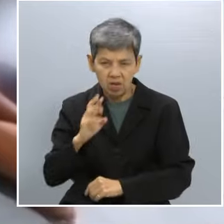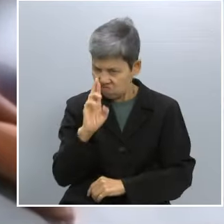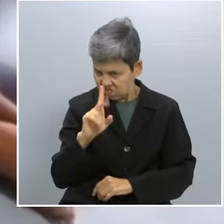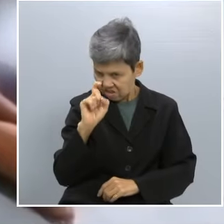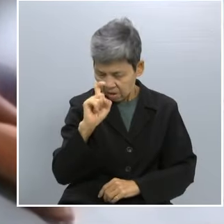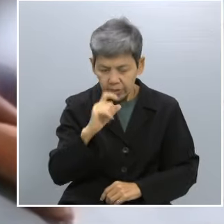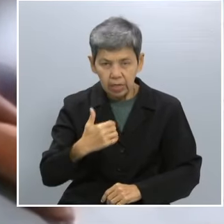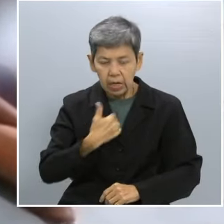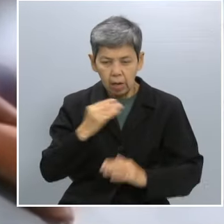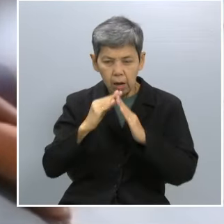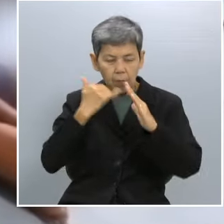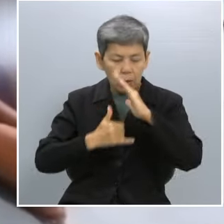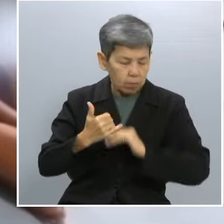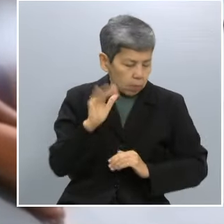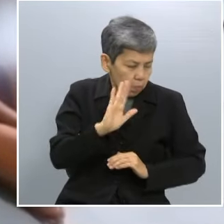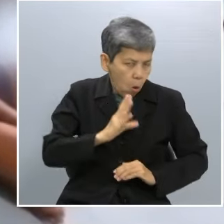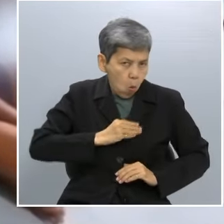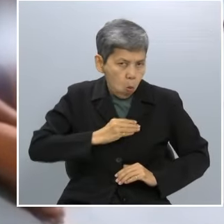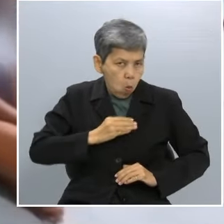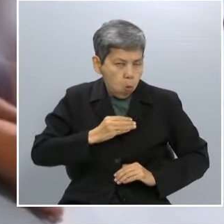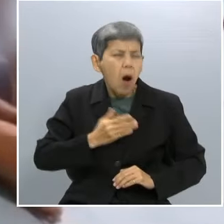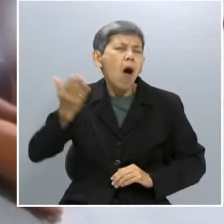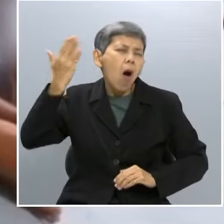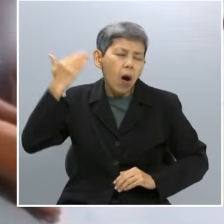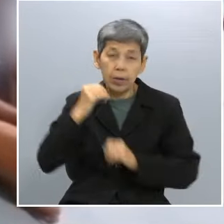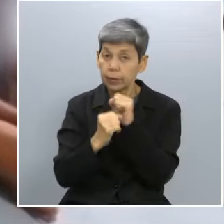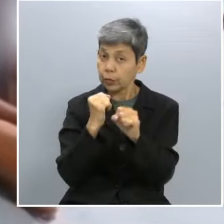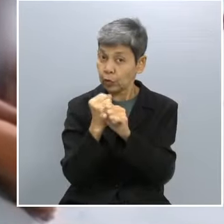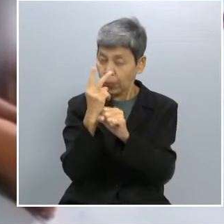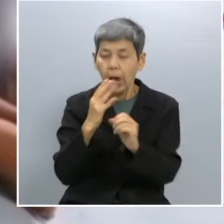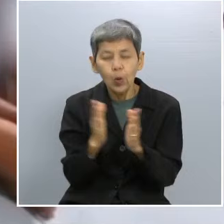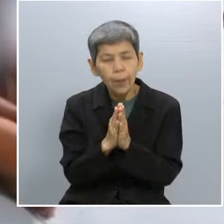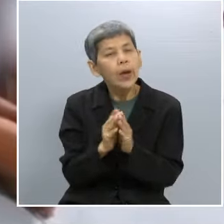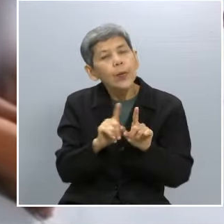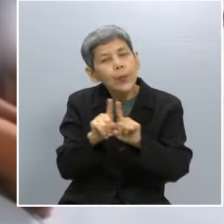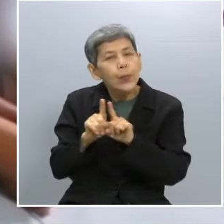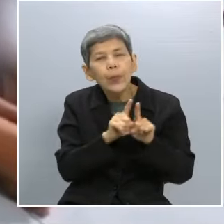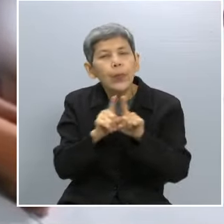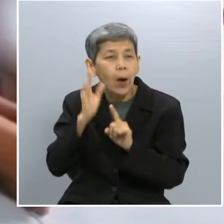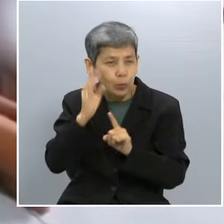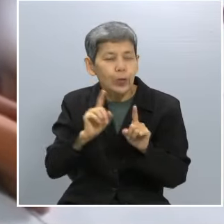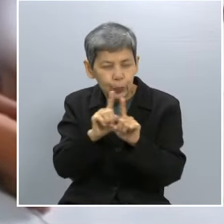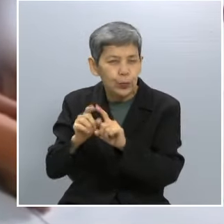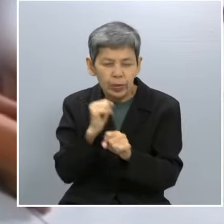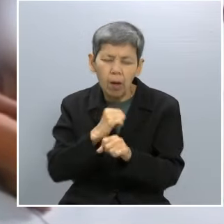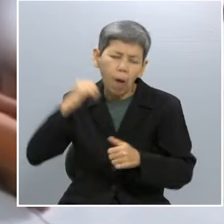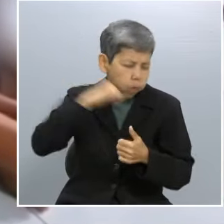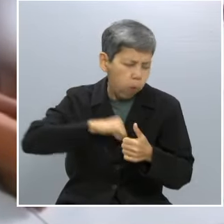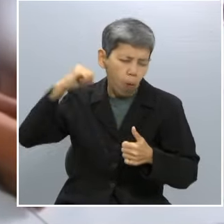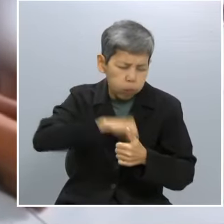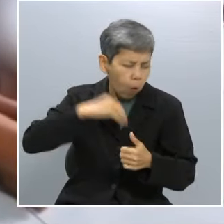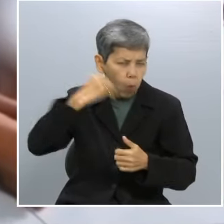ตอนนี้ไม่กล้าจะออกจากบ้านเธอเล่าย้อนไปด้วยว่า 2ปีก่อนก็อยู่กินกับอดีตสามีคนเค่ะโดนทำร้ายร่างกายมา